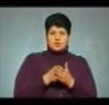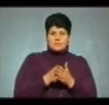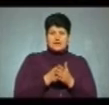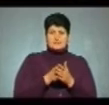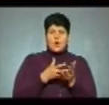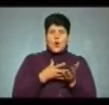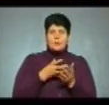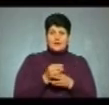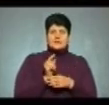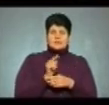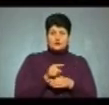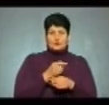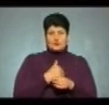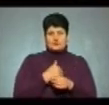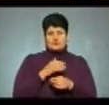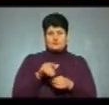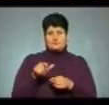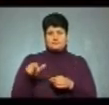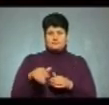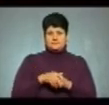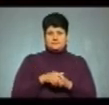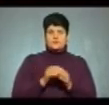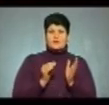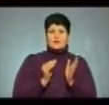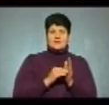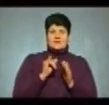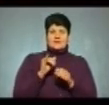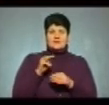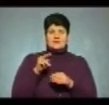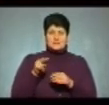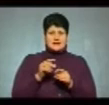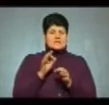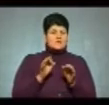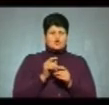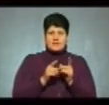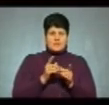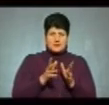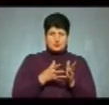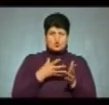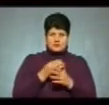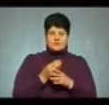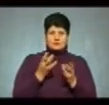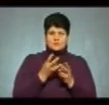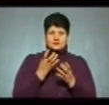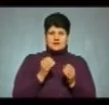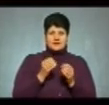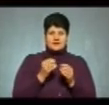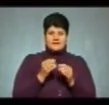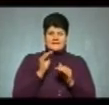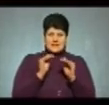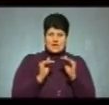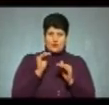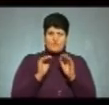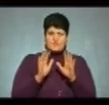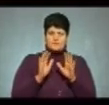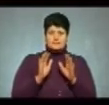такої оплати, якої хочуть споживачі. Тобто лише поставити ІТП це нічого не міняє щодо оплати, а потрібно ще ці моменти відрегулювати. Так.